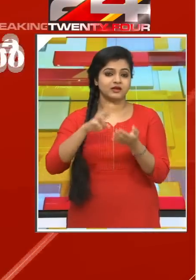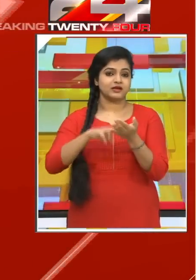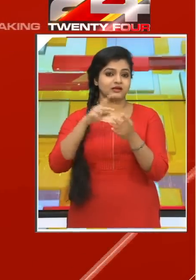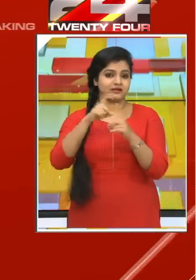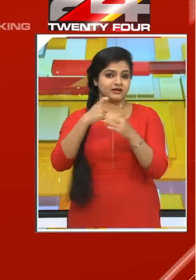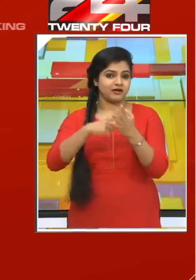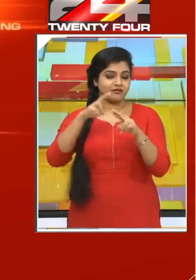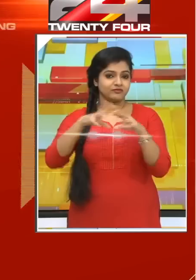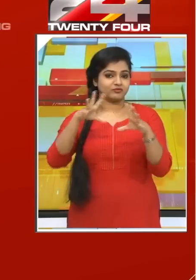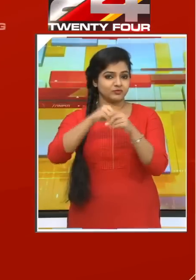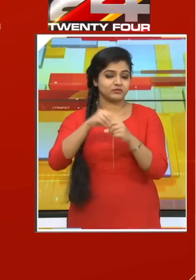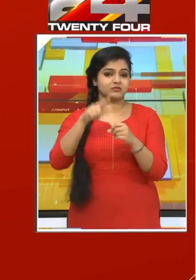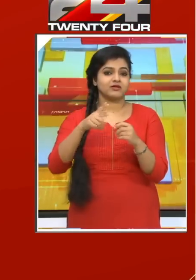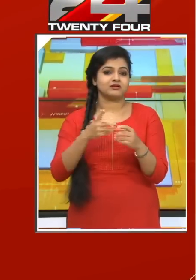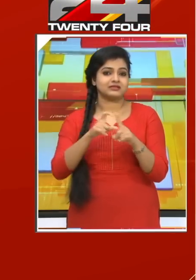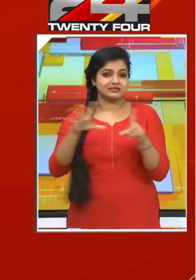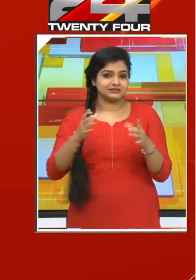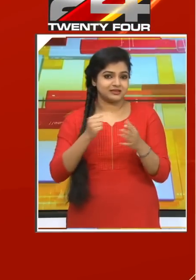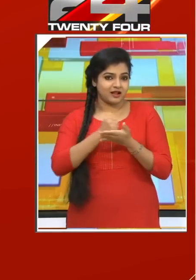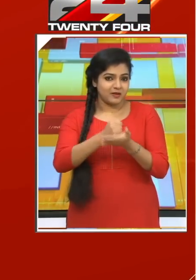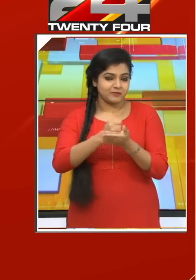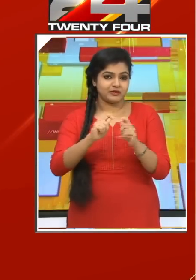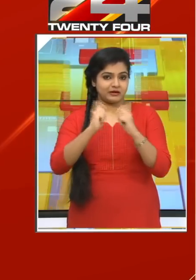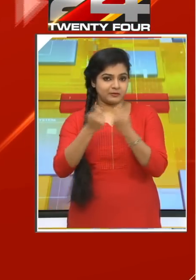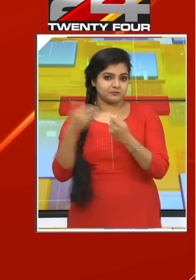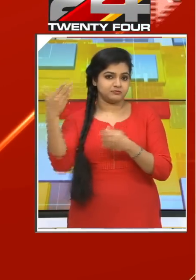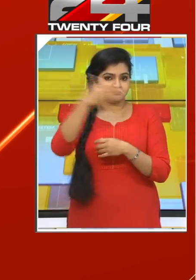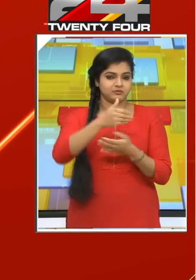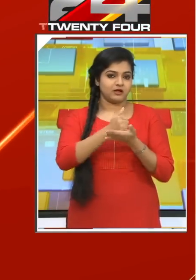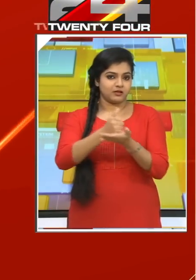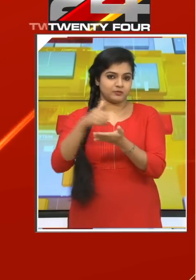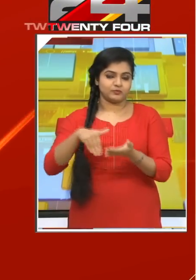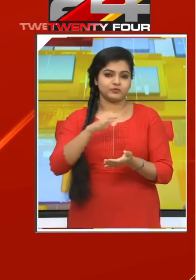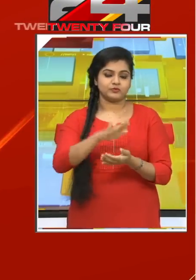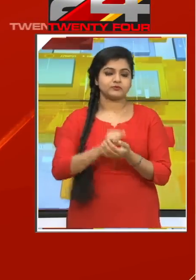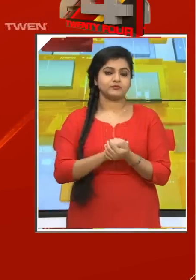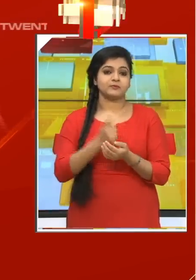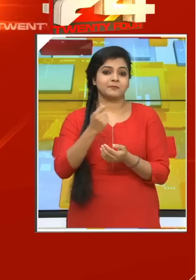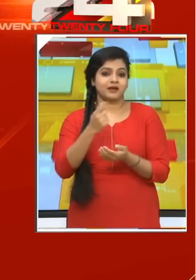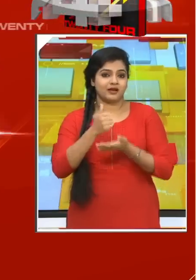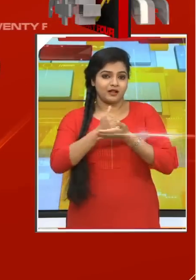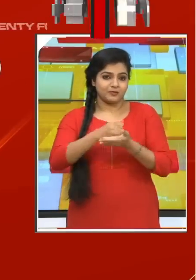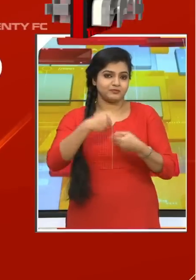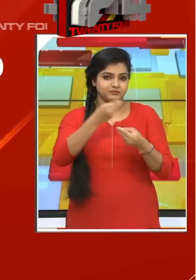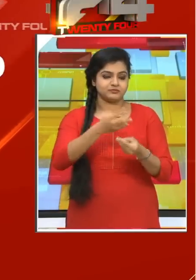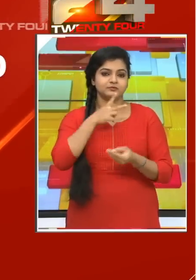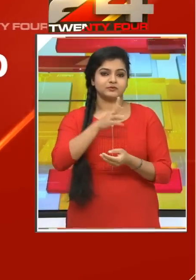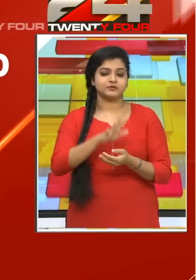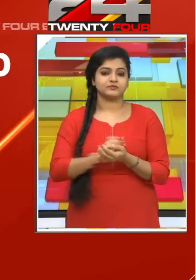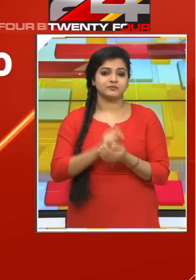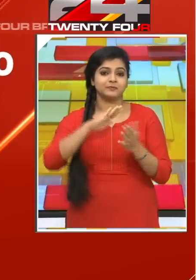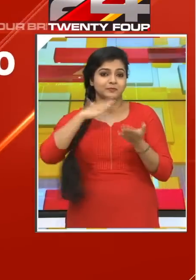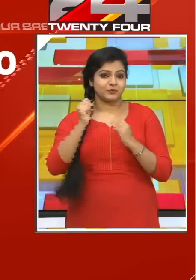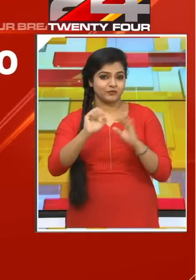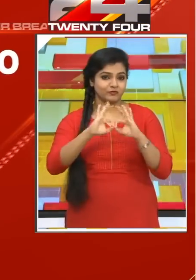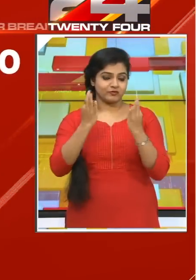മേഖലയിൽ പ്രവർത്തിക്കുന്നുണ്ട് എന്നുള്ള കാര്യം കൂടി നരേന്ദ്രമോദി വ്യക്തമാക്കിയിട്ടുണ്ട്. അതുപോലെ ധനസഹായവും പ്രഖ്യാപിച്ചിട്ടുണ്ട് പ്രധാനമന്ത്രി. മരിച്ചവരുടെ കുടുംബത്തിന്